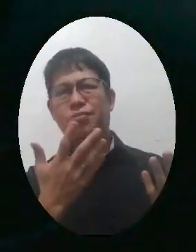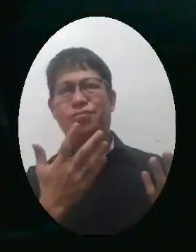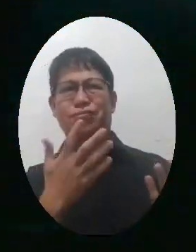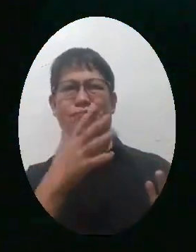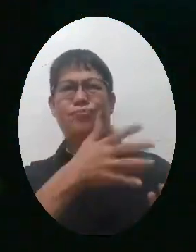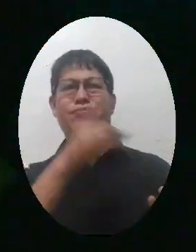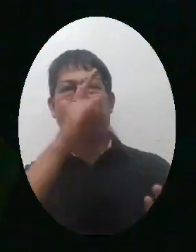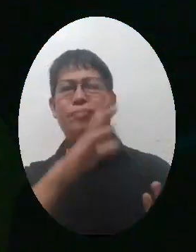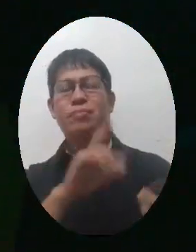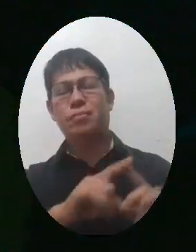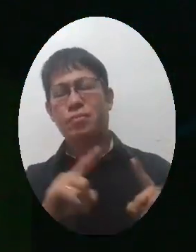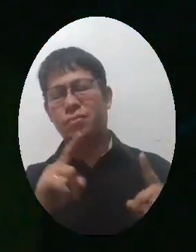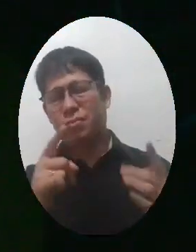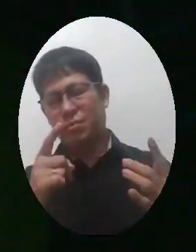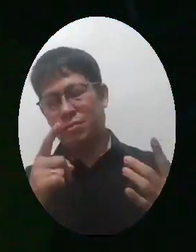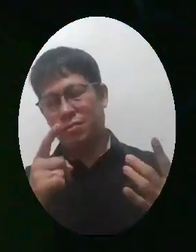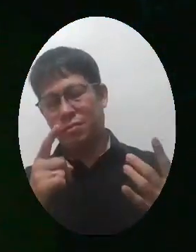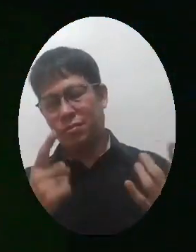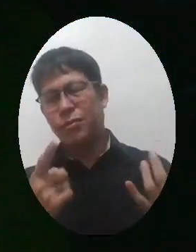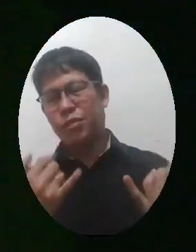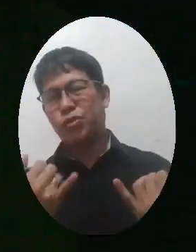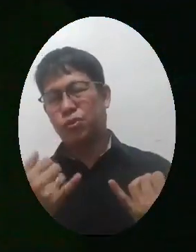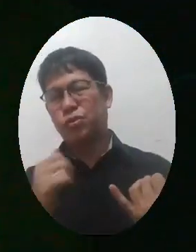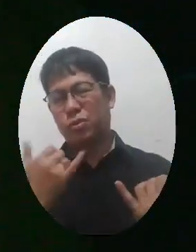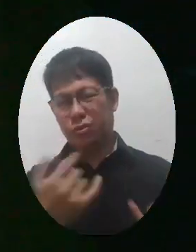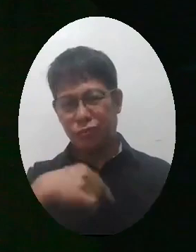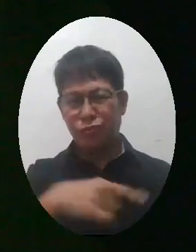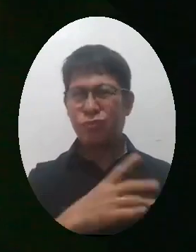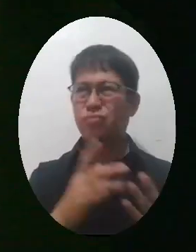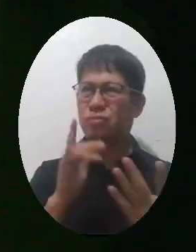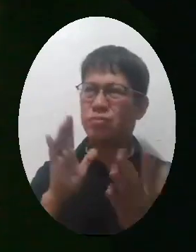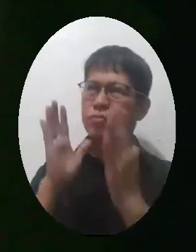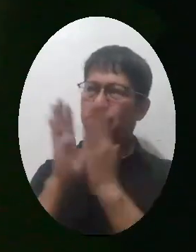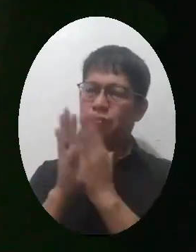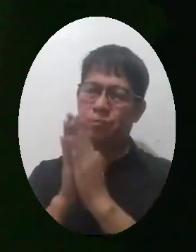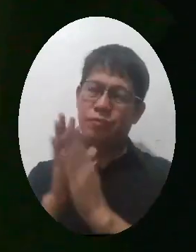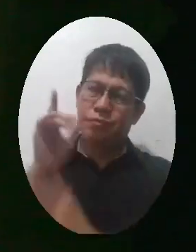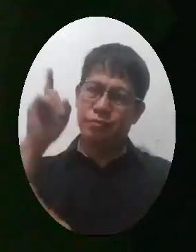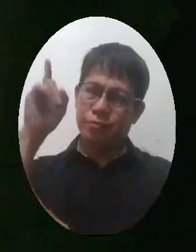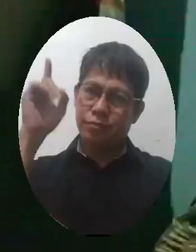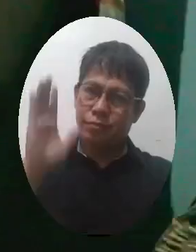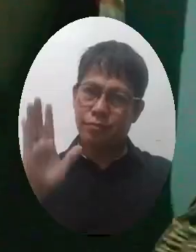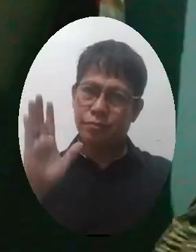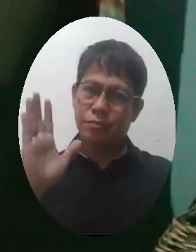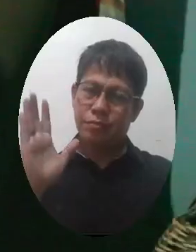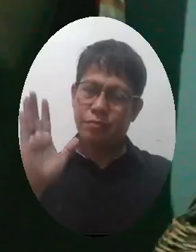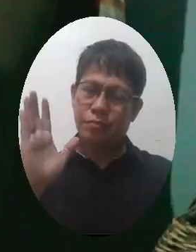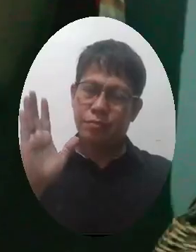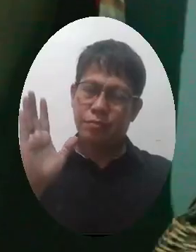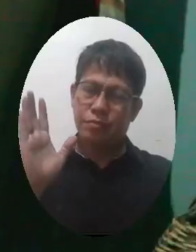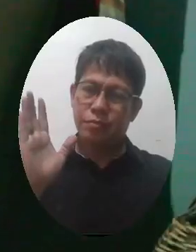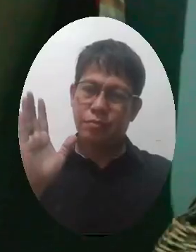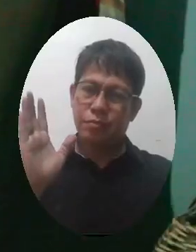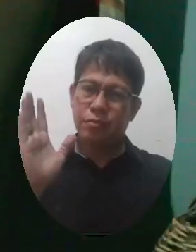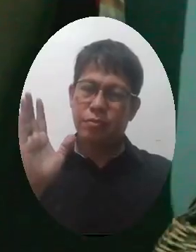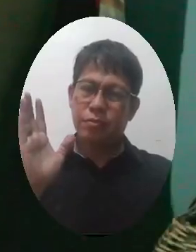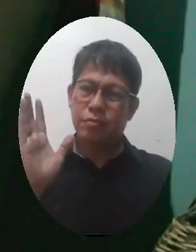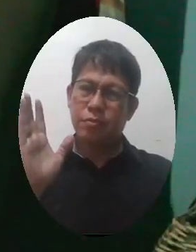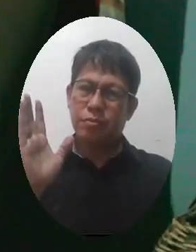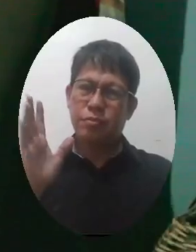namin siya, una na siya lagi yung nilalapitan namin. Kaya, hi. Siguro